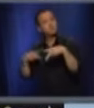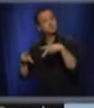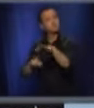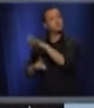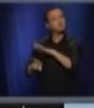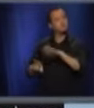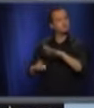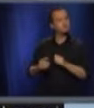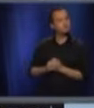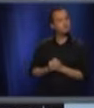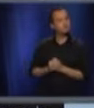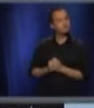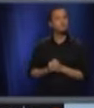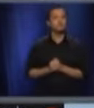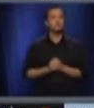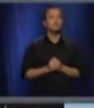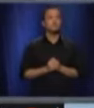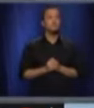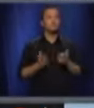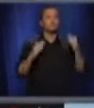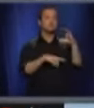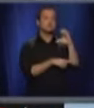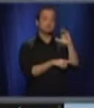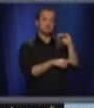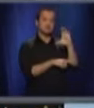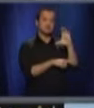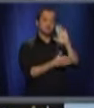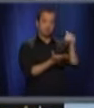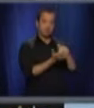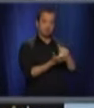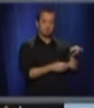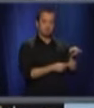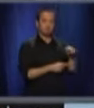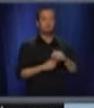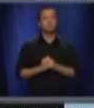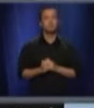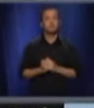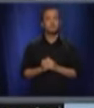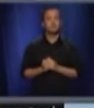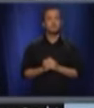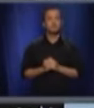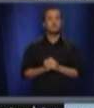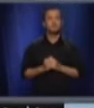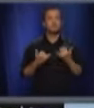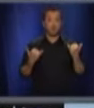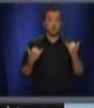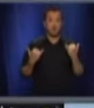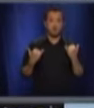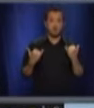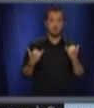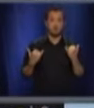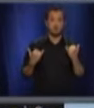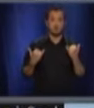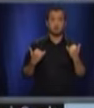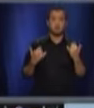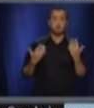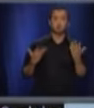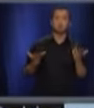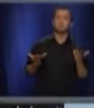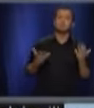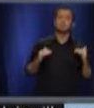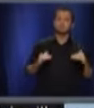Valeria Cori Minocchio, CBC Montreal. So given that we are at the level. Étant donné que nous sommes à un niveau